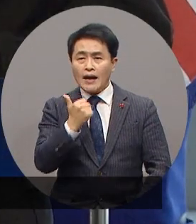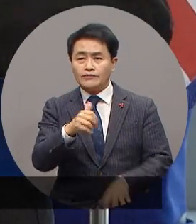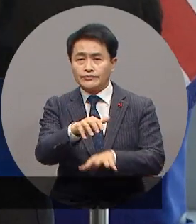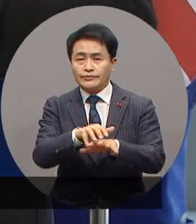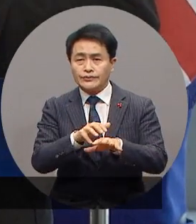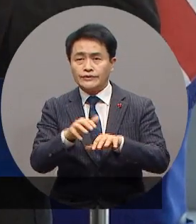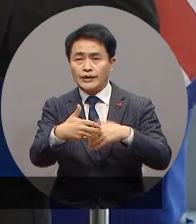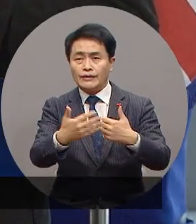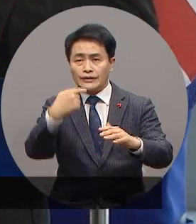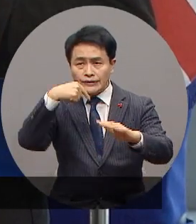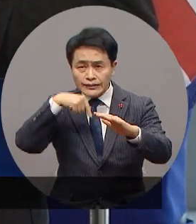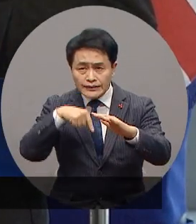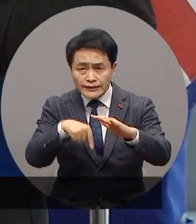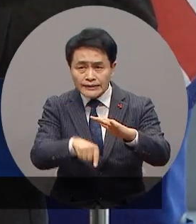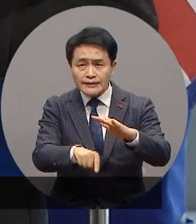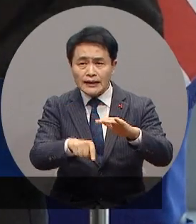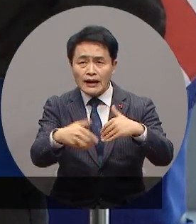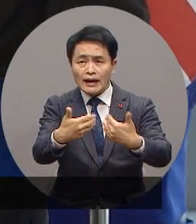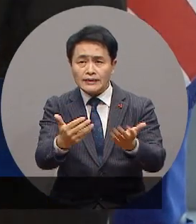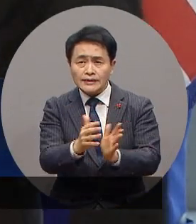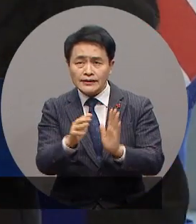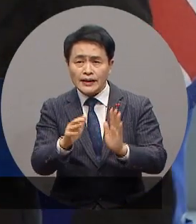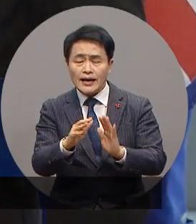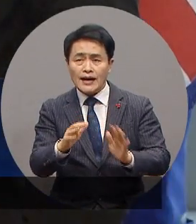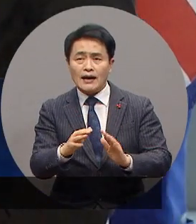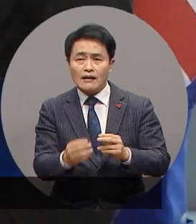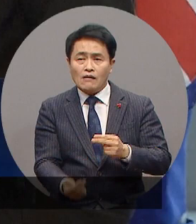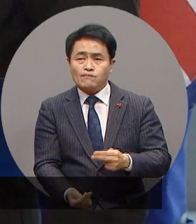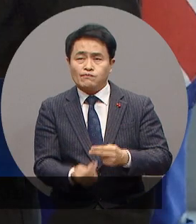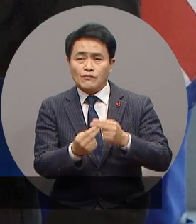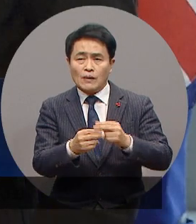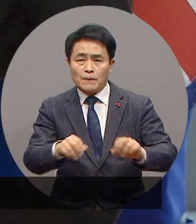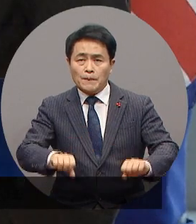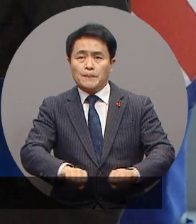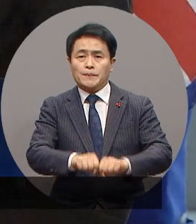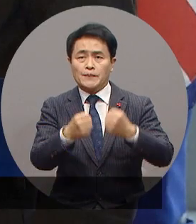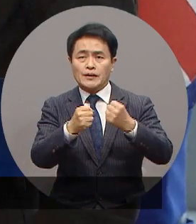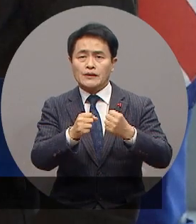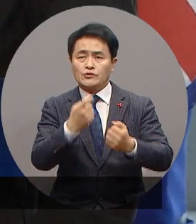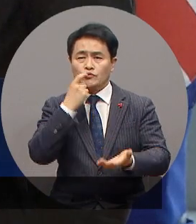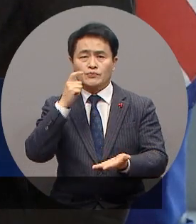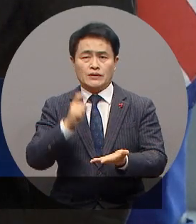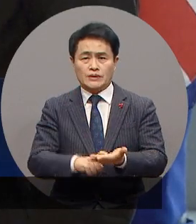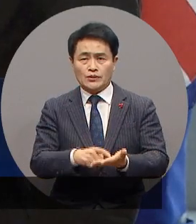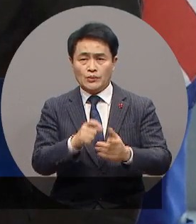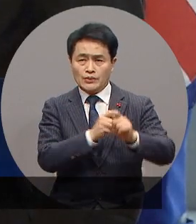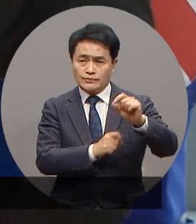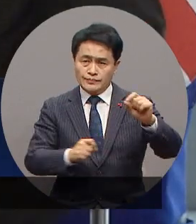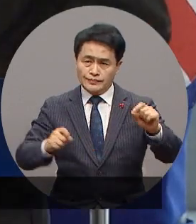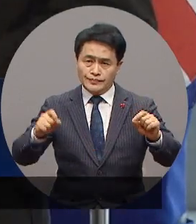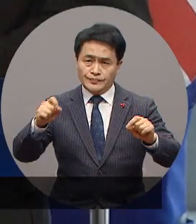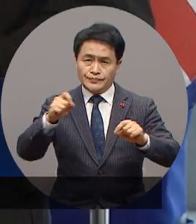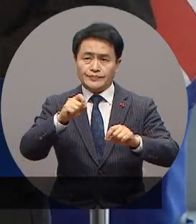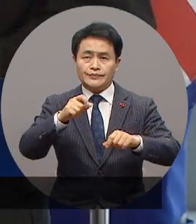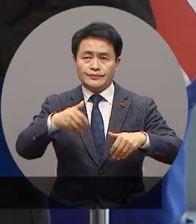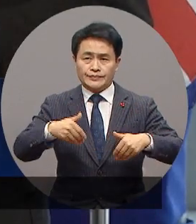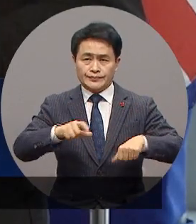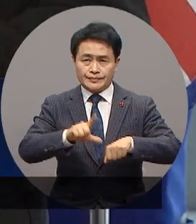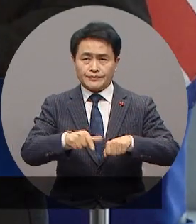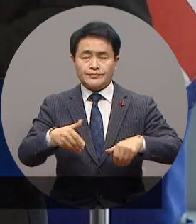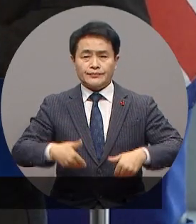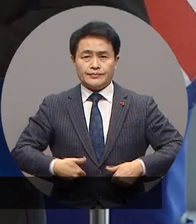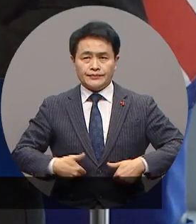ground and on the ground, and it is not easy to destroy them. It will take